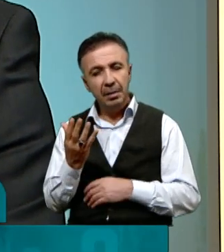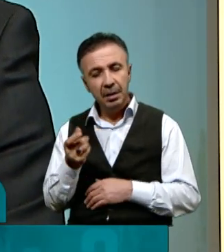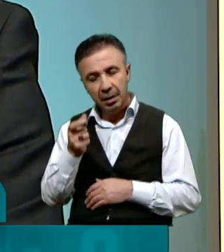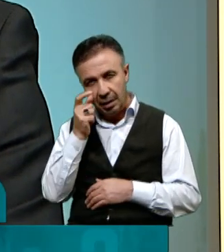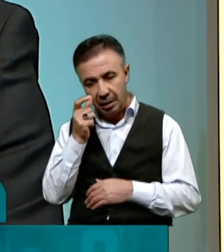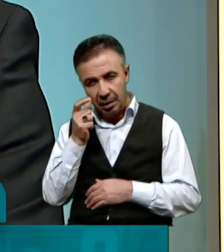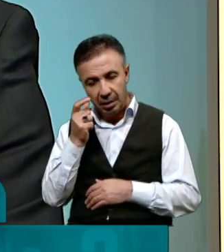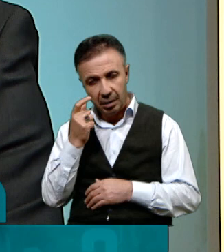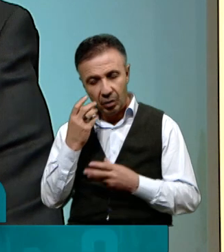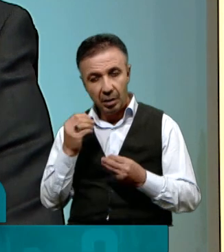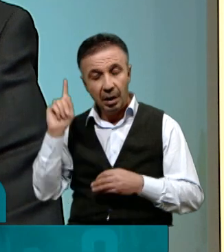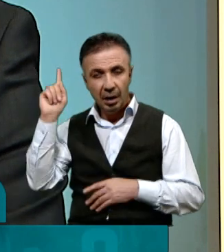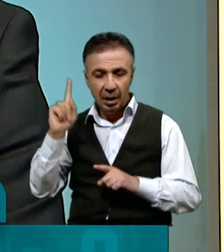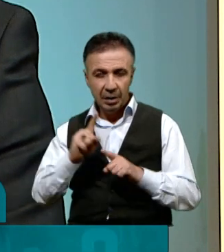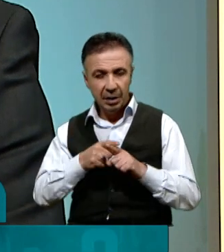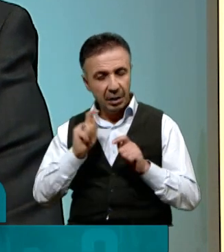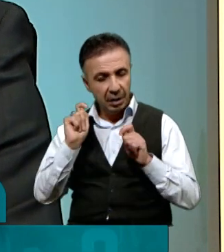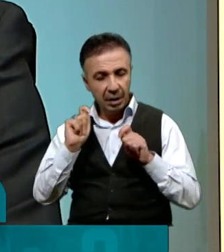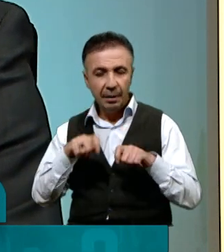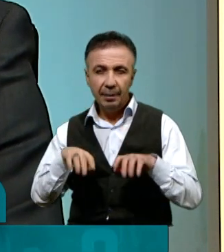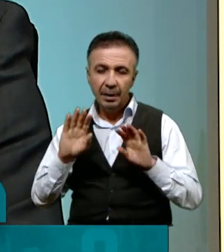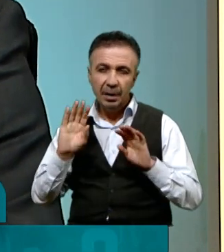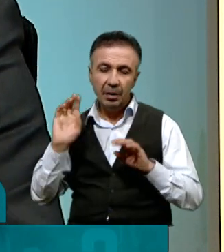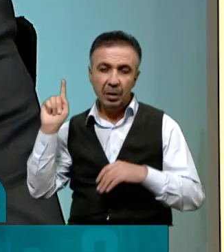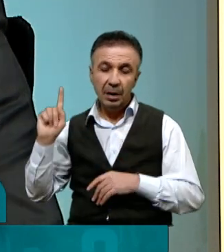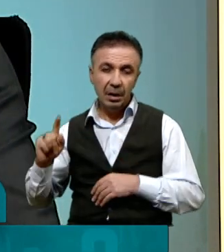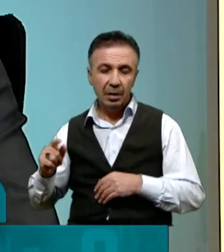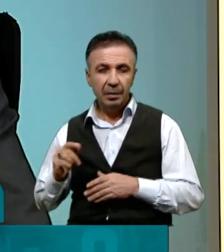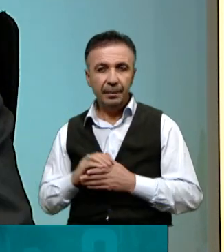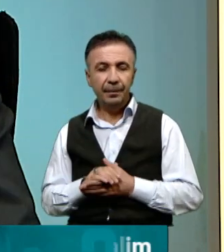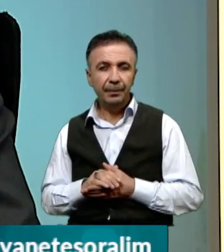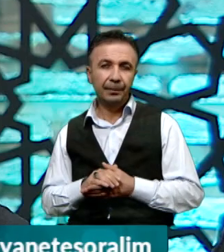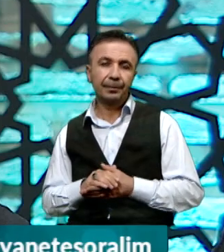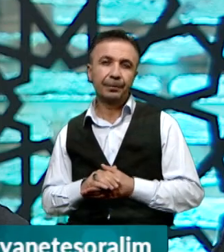şey, şirki çağrıştırmayacak. Eyvallah. Ona hizmet etmeyecek. Evet. Pekala.